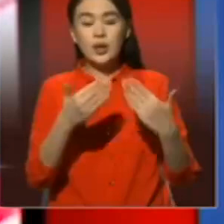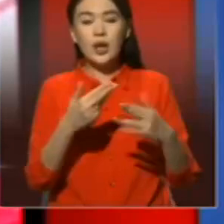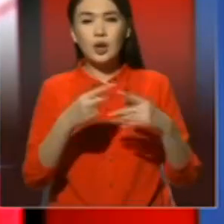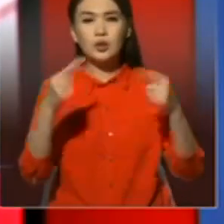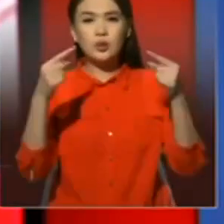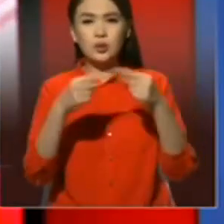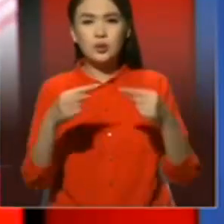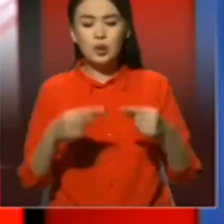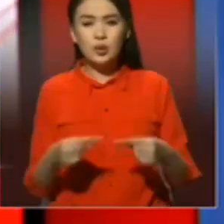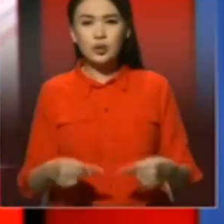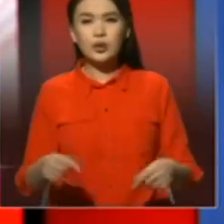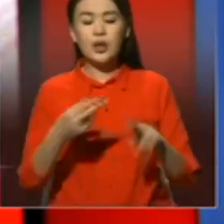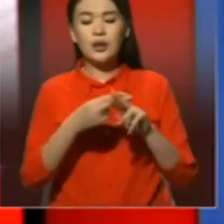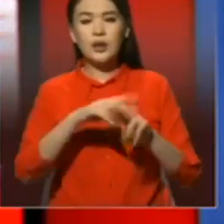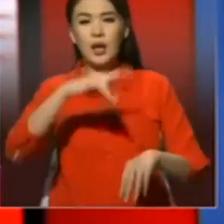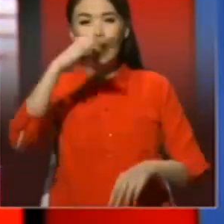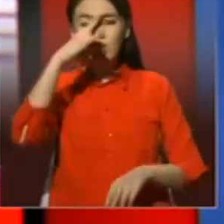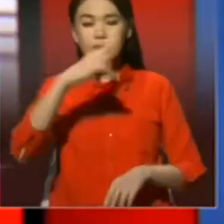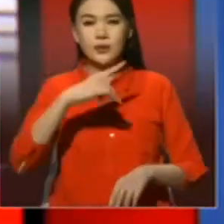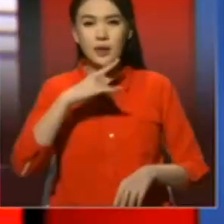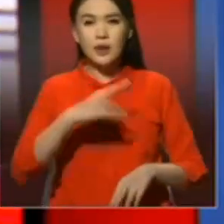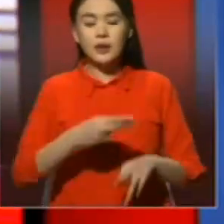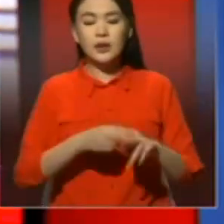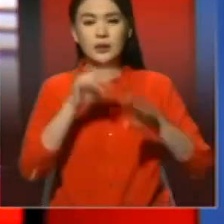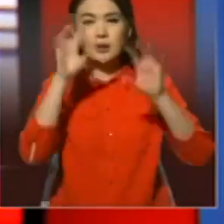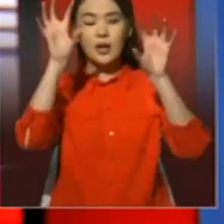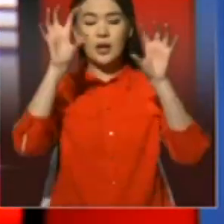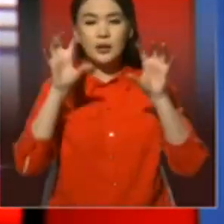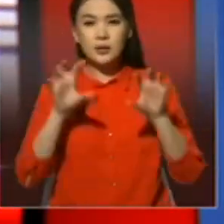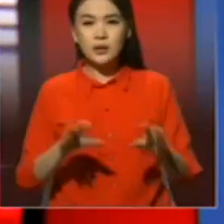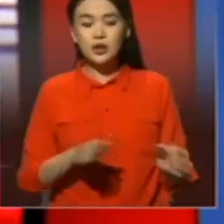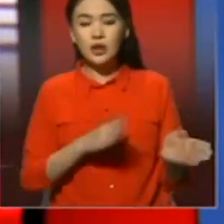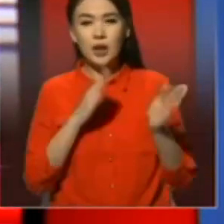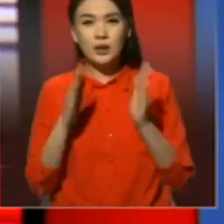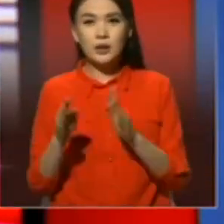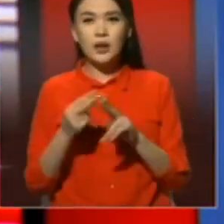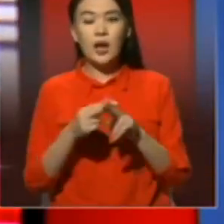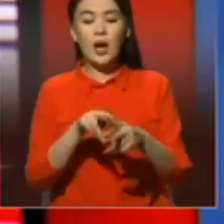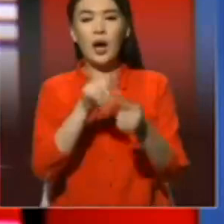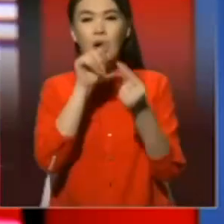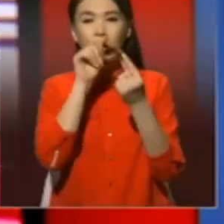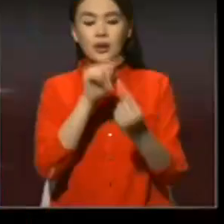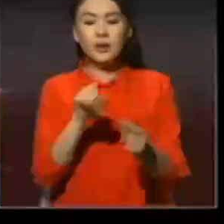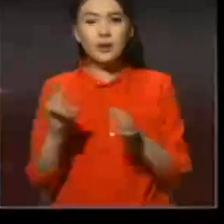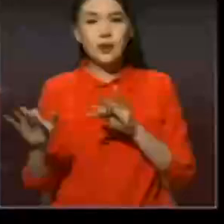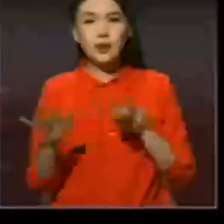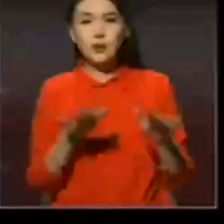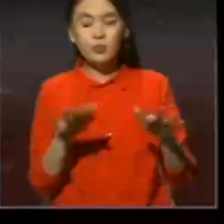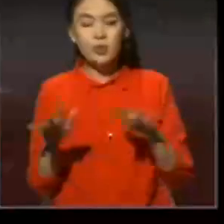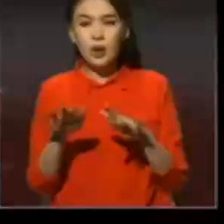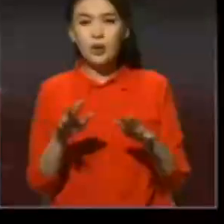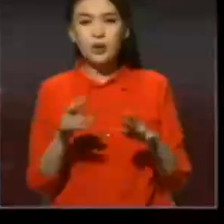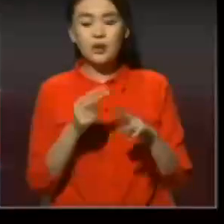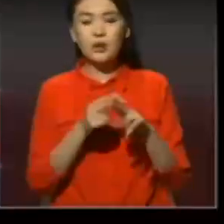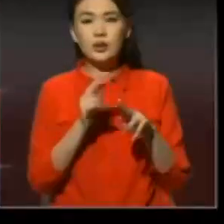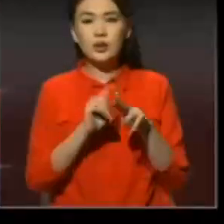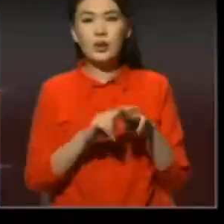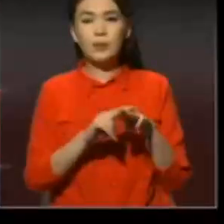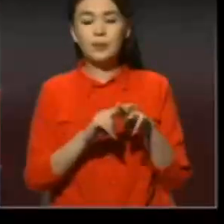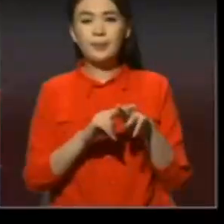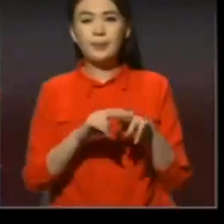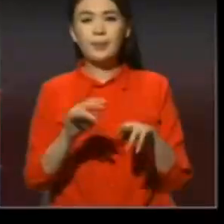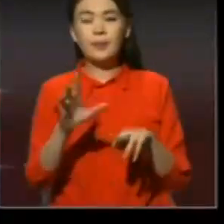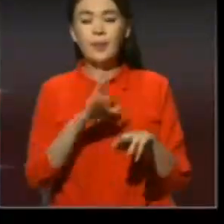тиянақты түрде ассамблеяның Қазақстанның заңдық жағынан жаңағындай қарсы бір қимылдар көрсету, оларды